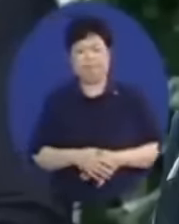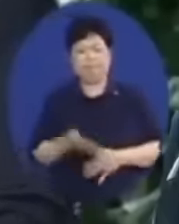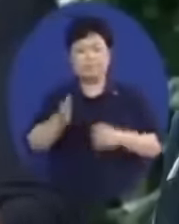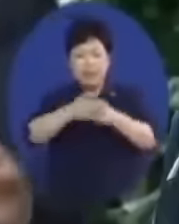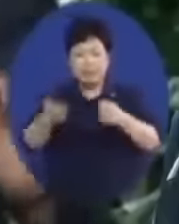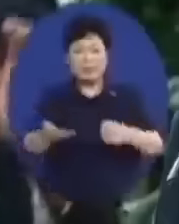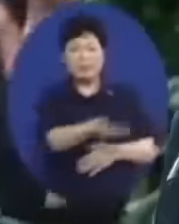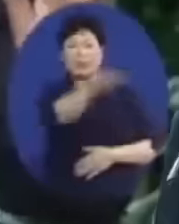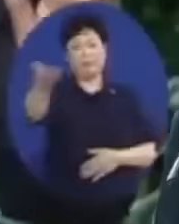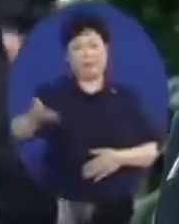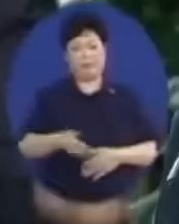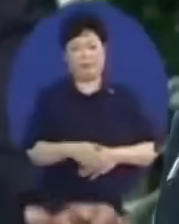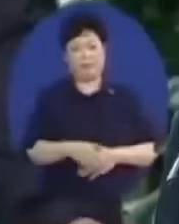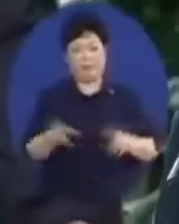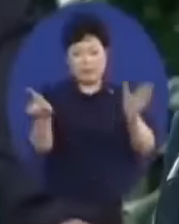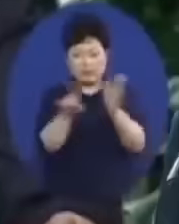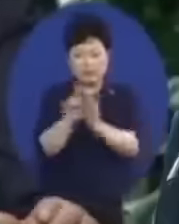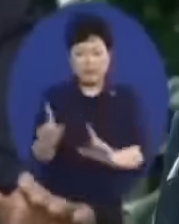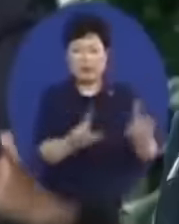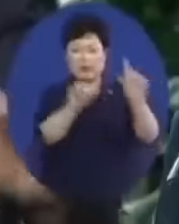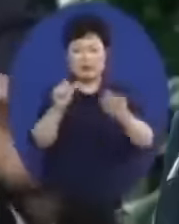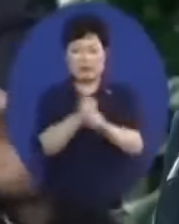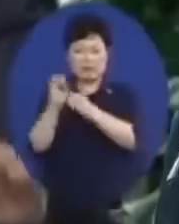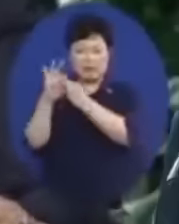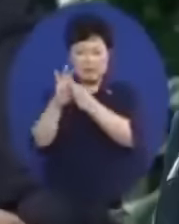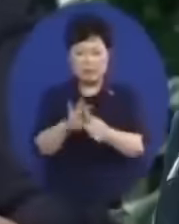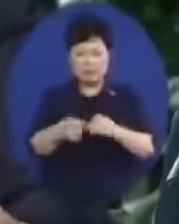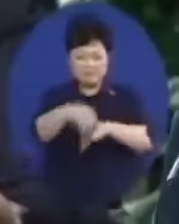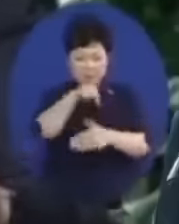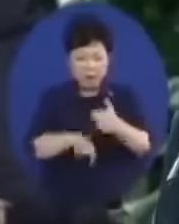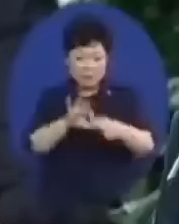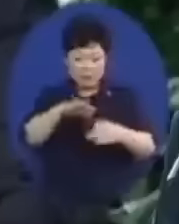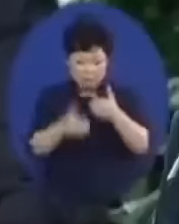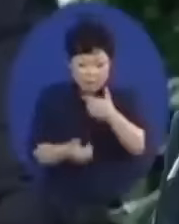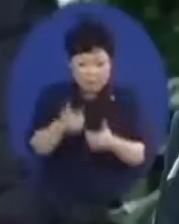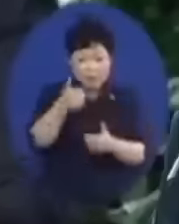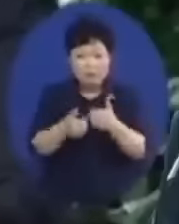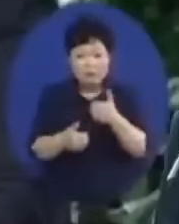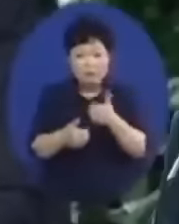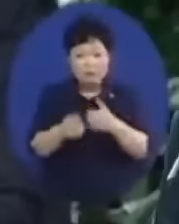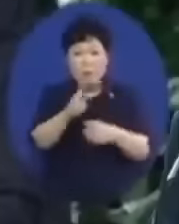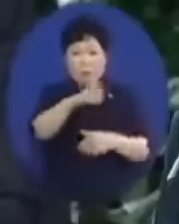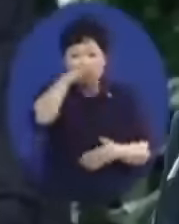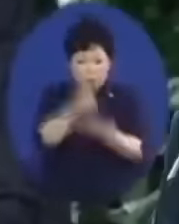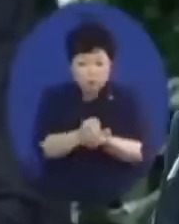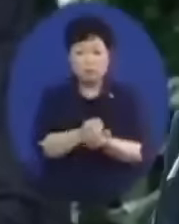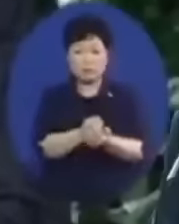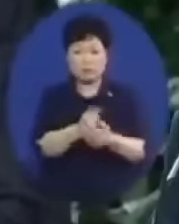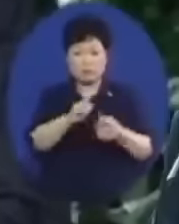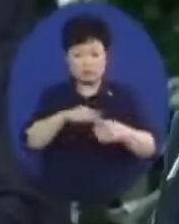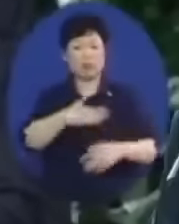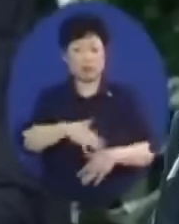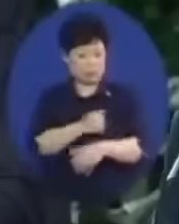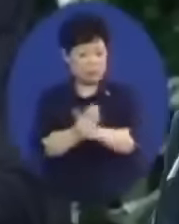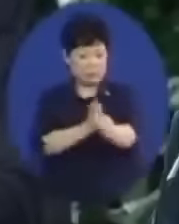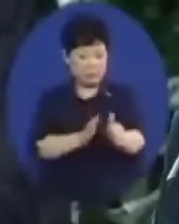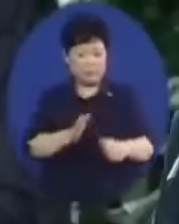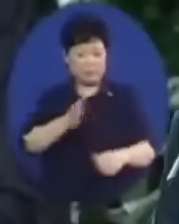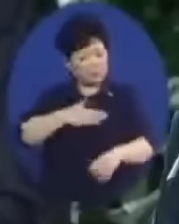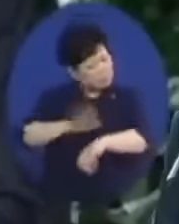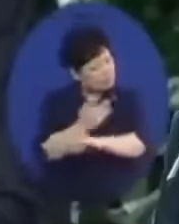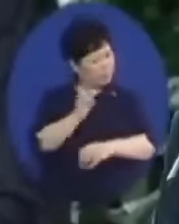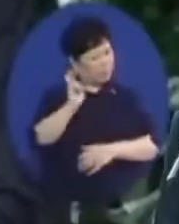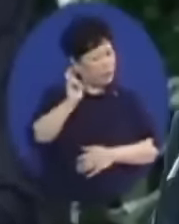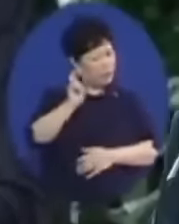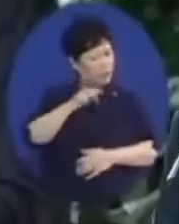그렇기 때문에 여러분이 신앙생활 하면서 마음에 갈등이 있는 것이 정상적인 것을 아십시오. 나는 이 잘못된